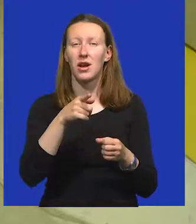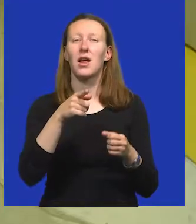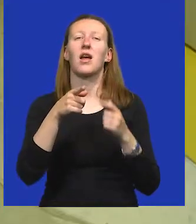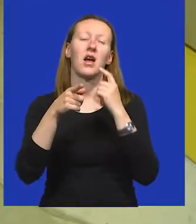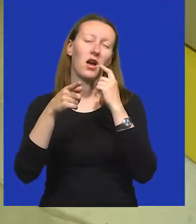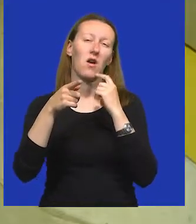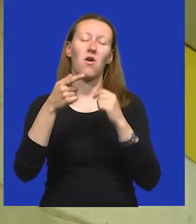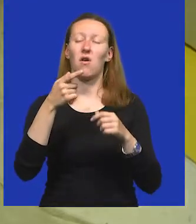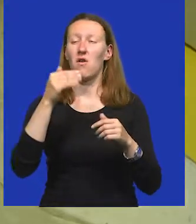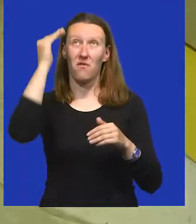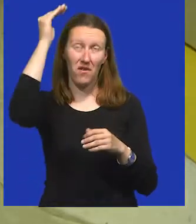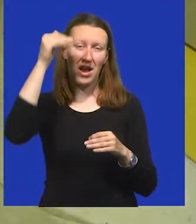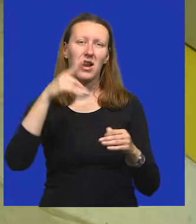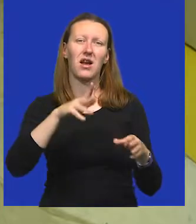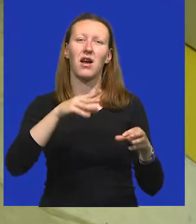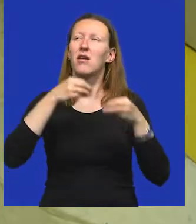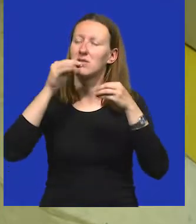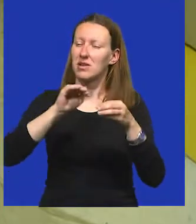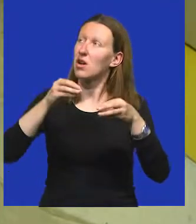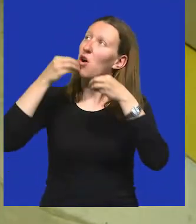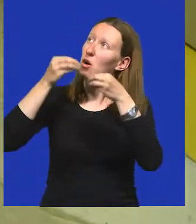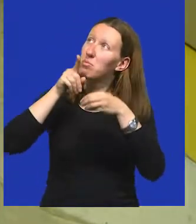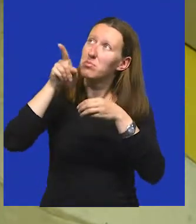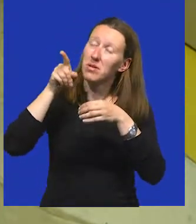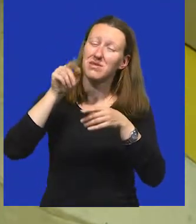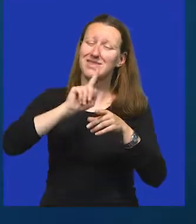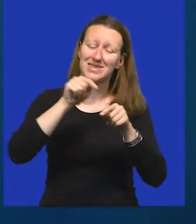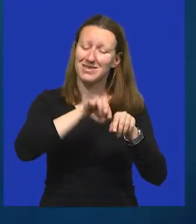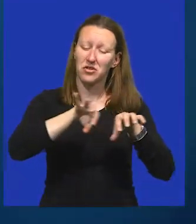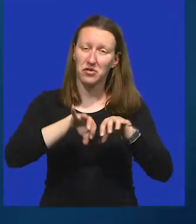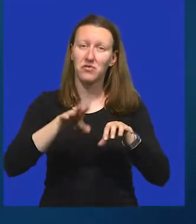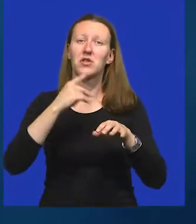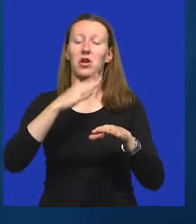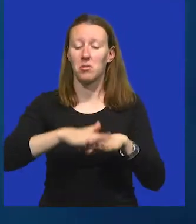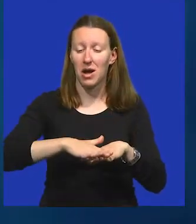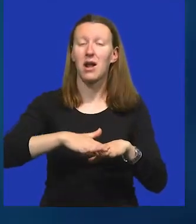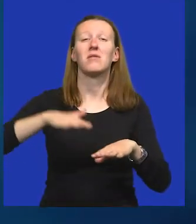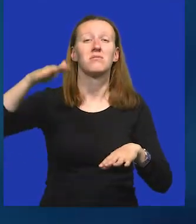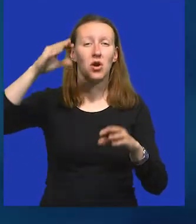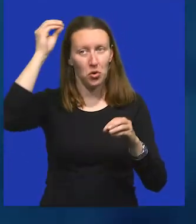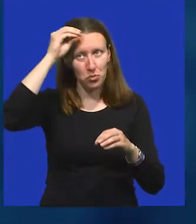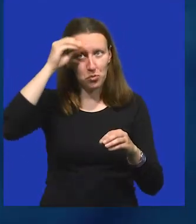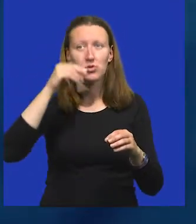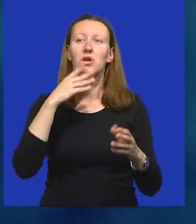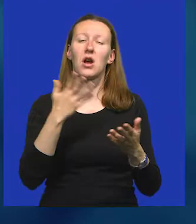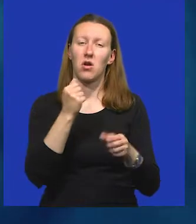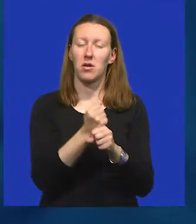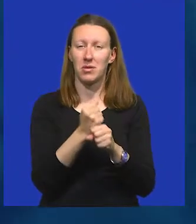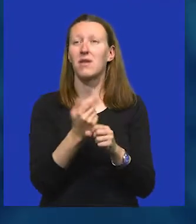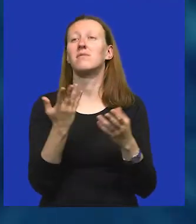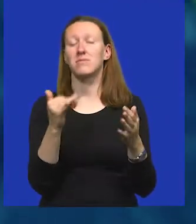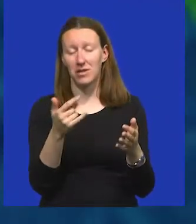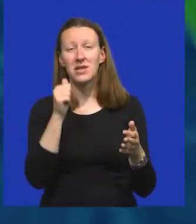loro riguardo al riciclaggio e lo imparano proprio qui all'asilo. È importante sin dall'inizio imparare e mostrare come si